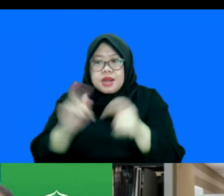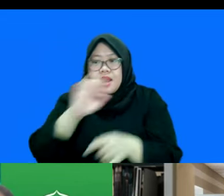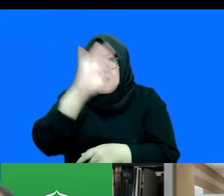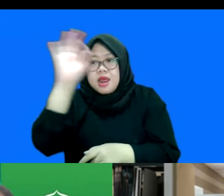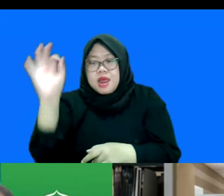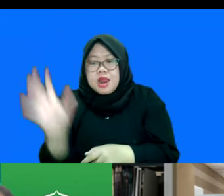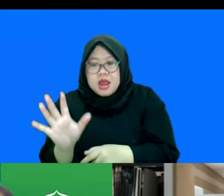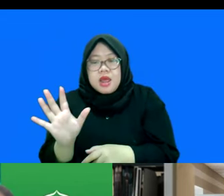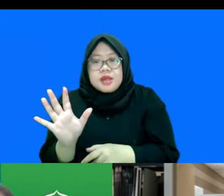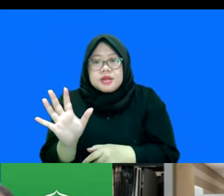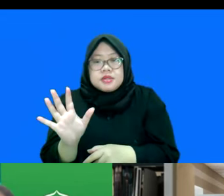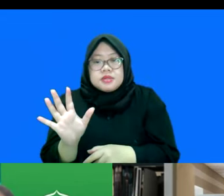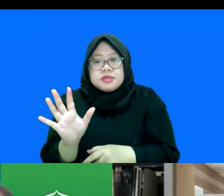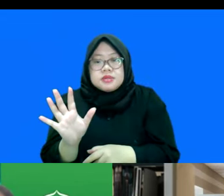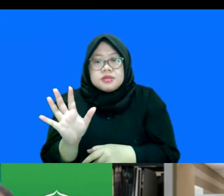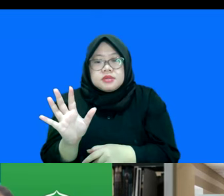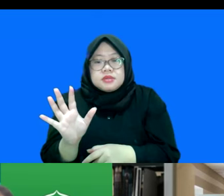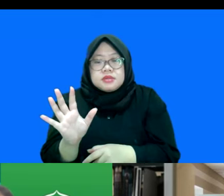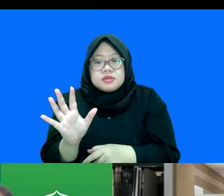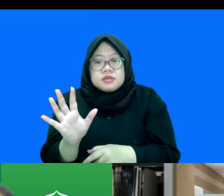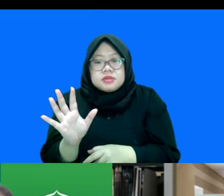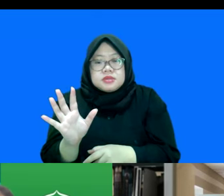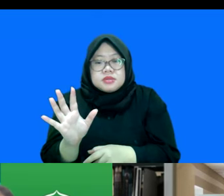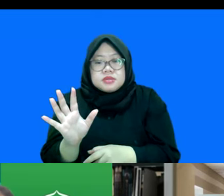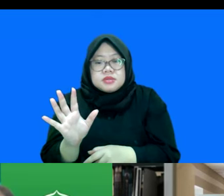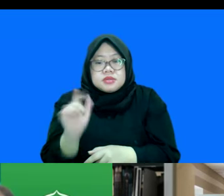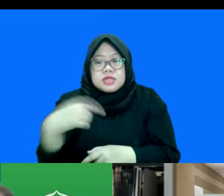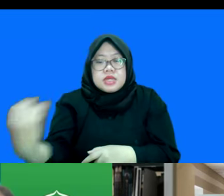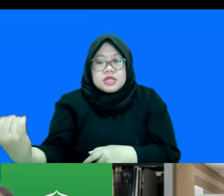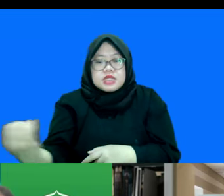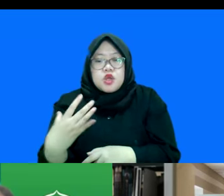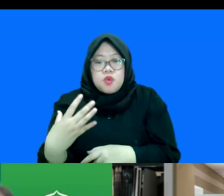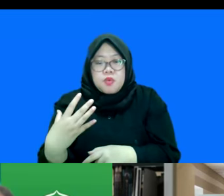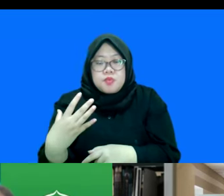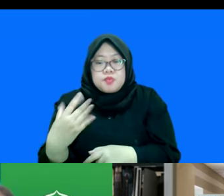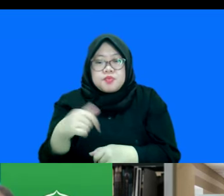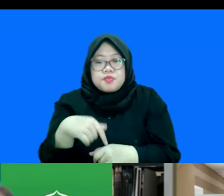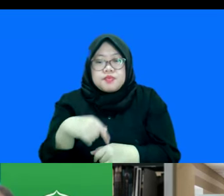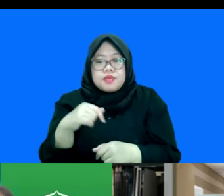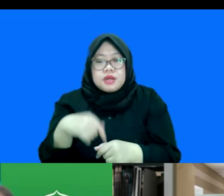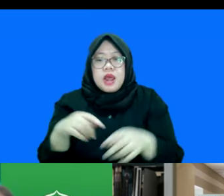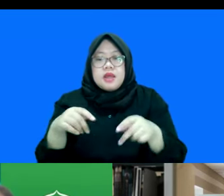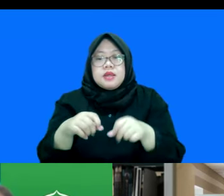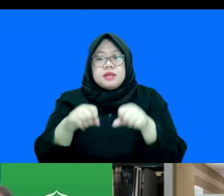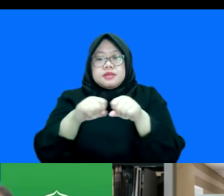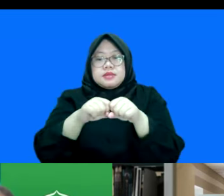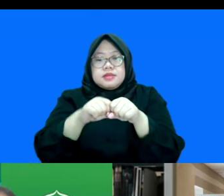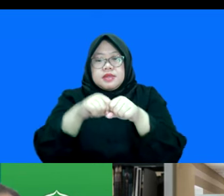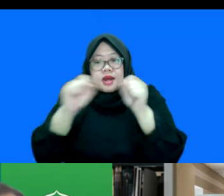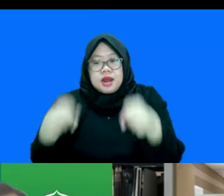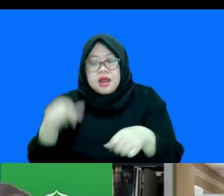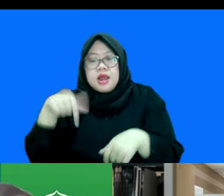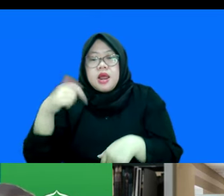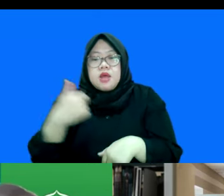mestinya itu dijawab terlebih dahulu. Dan dalam kerangka ini, ya saya sangat setuju tadi